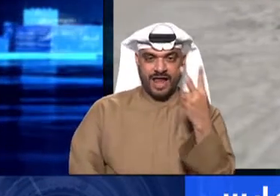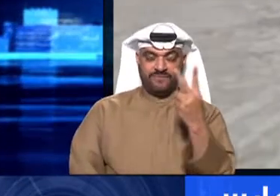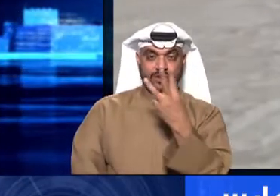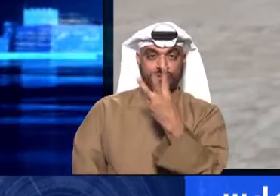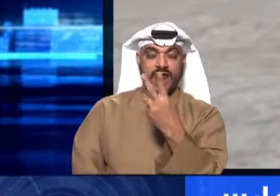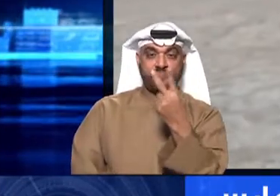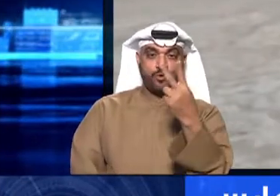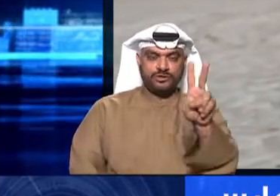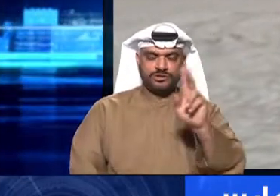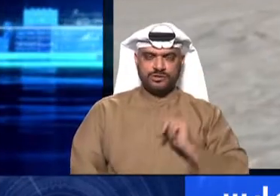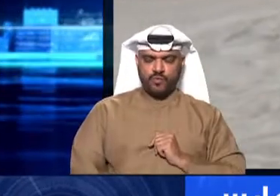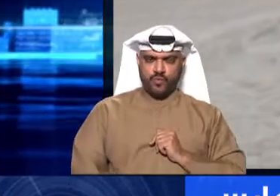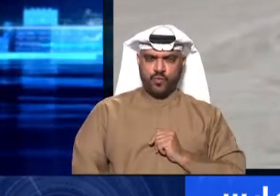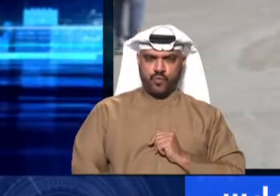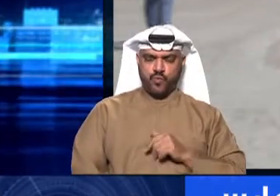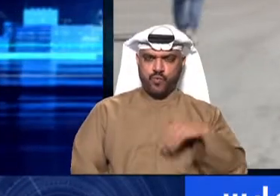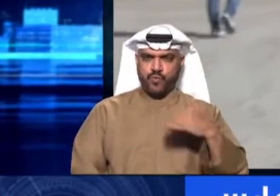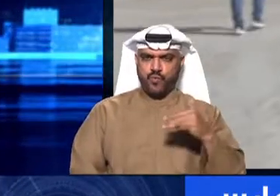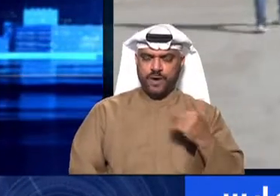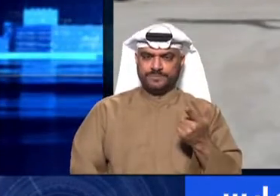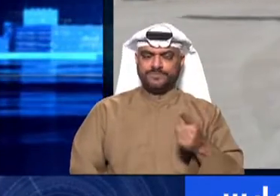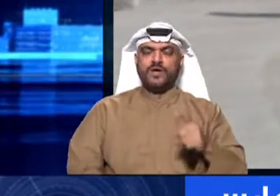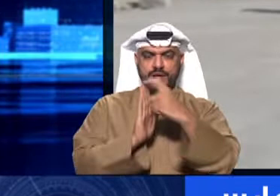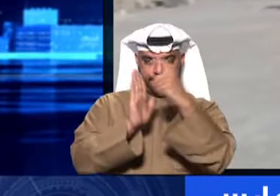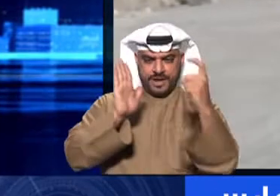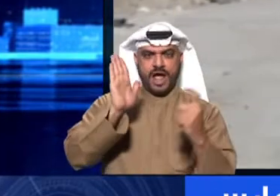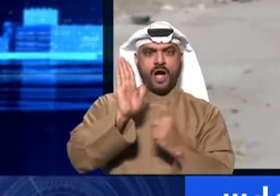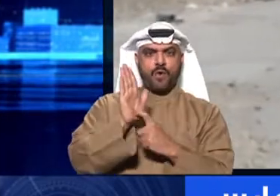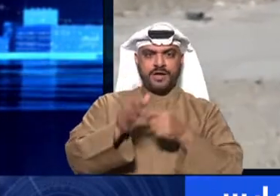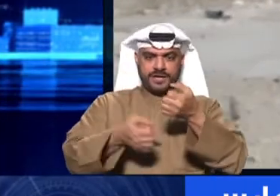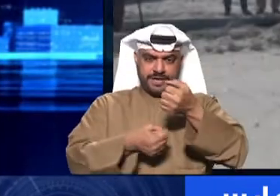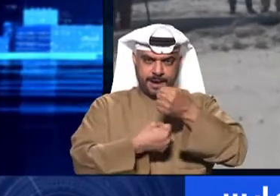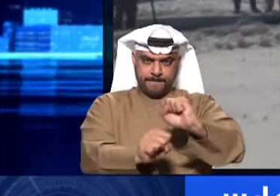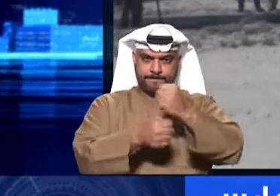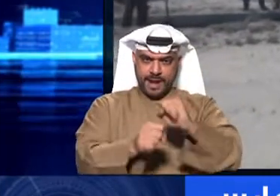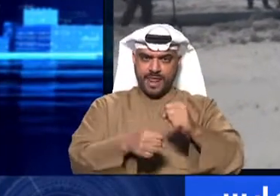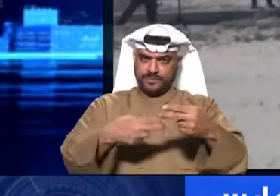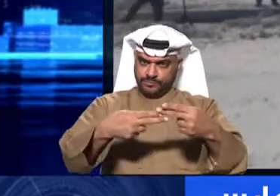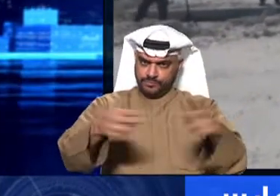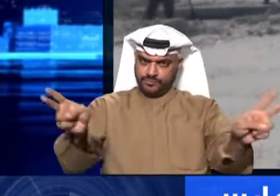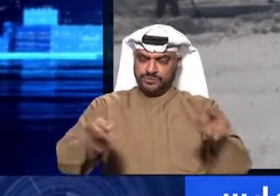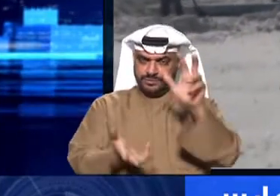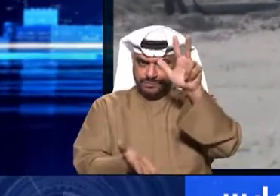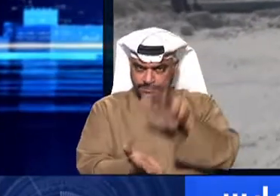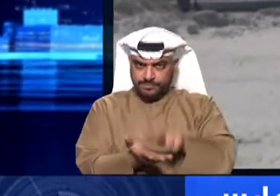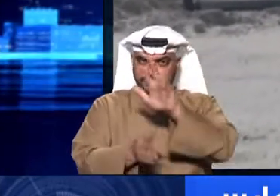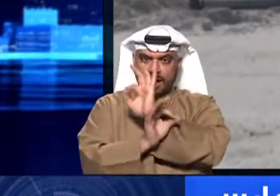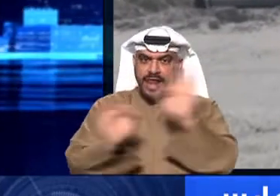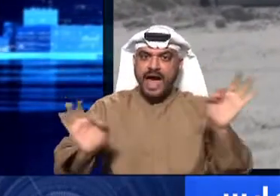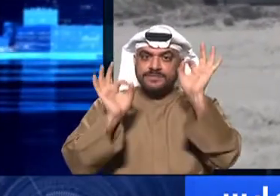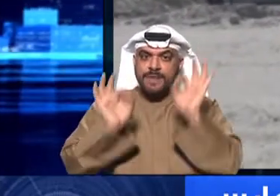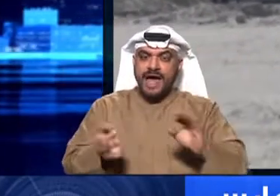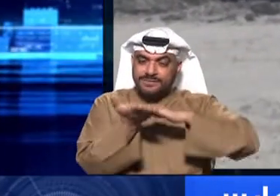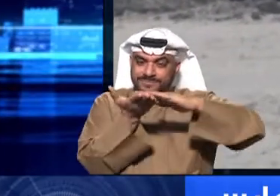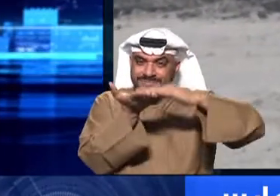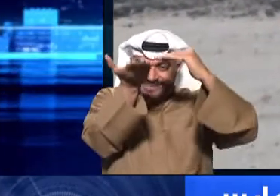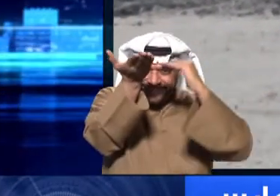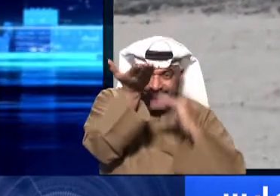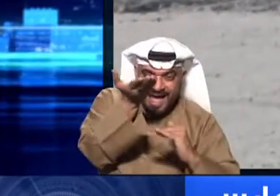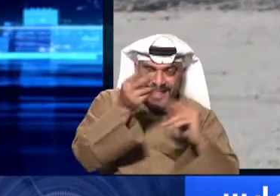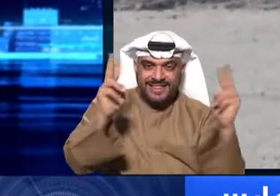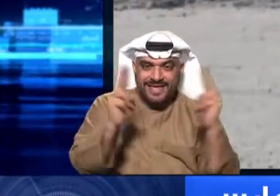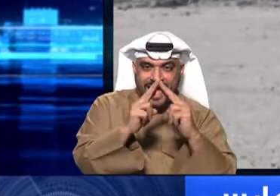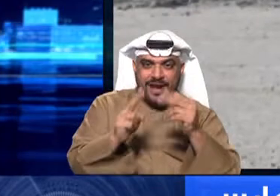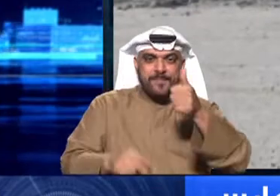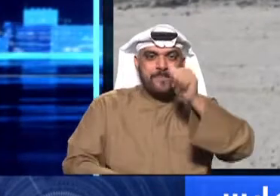2023. ومن قوانين البلديه ان اصدار تراخيص البناء مرتبط باكتمال البنيه التحتيه،